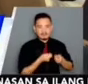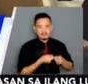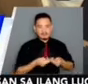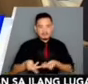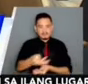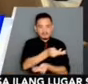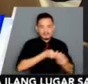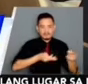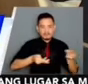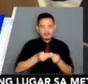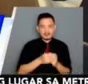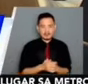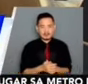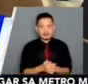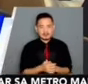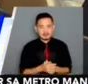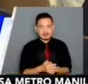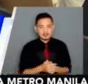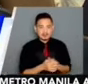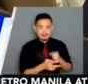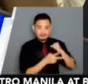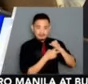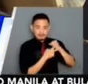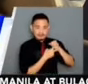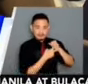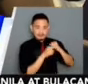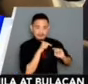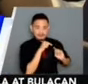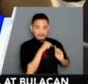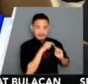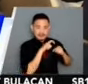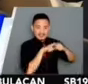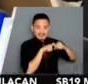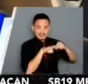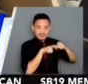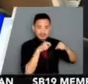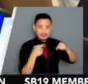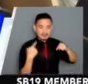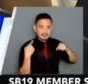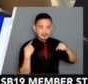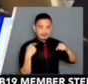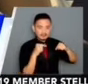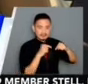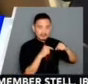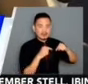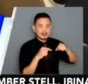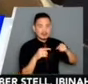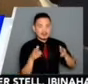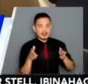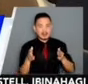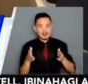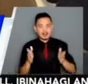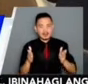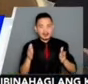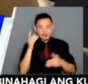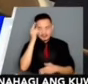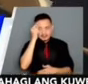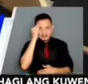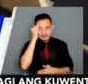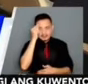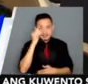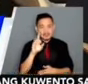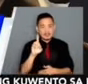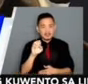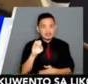will allow the Uh the Uh Fossil the Uh diesel and